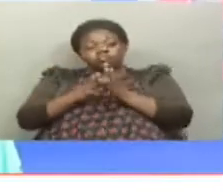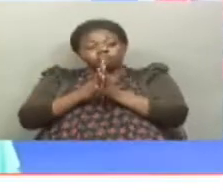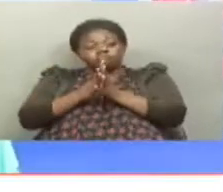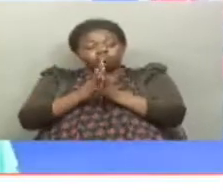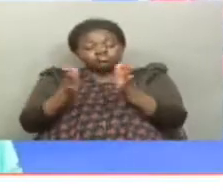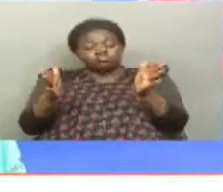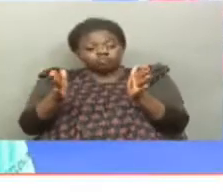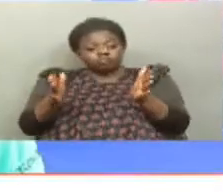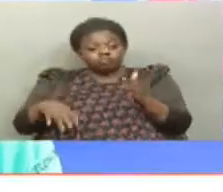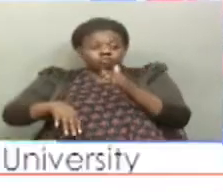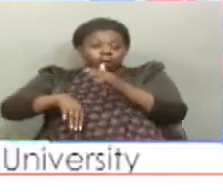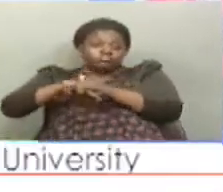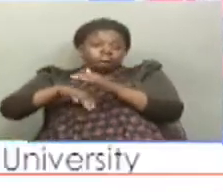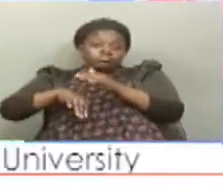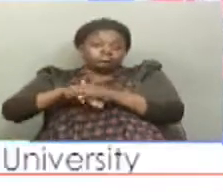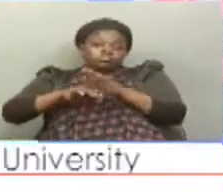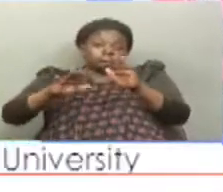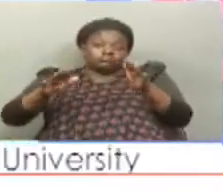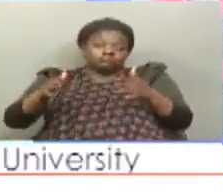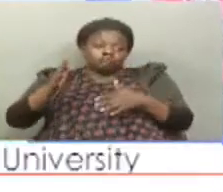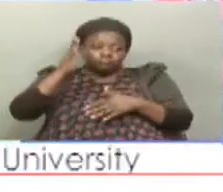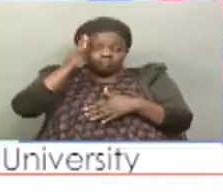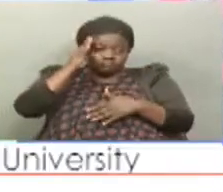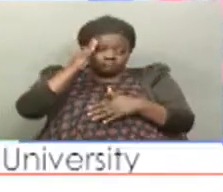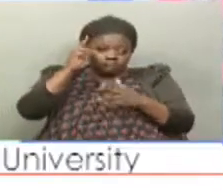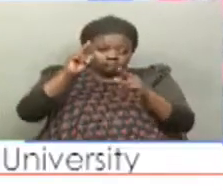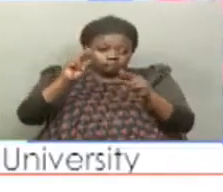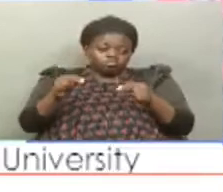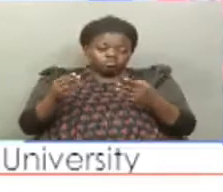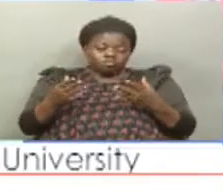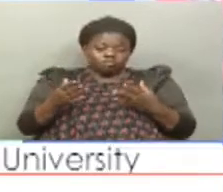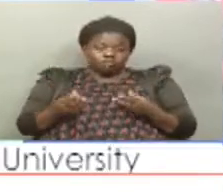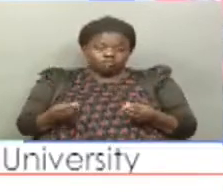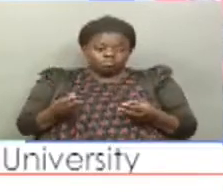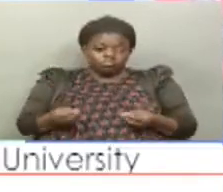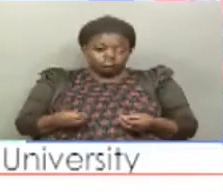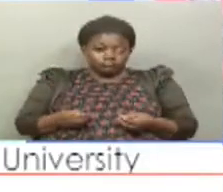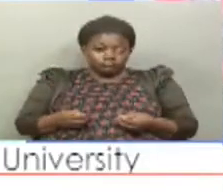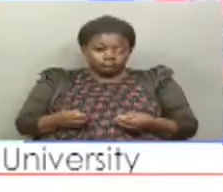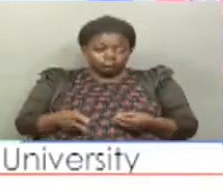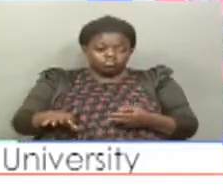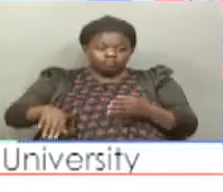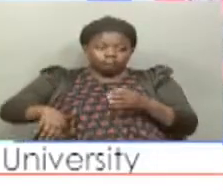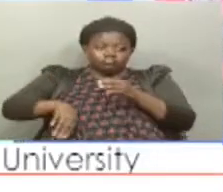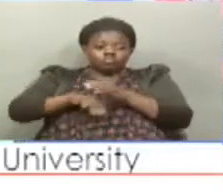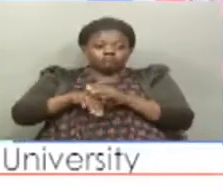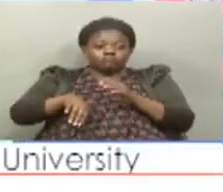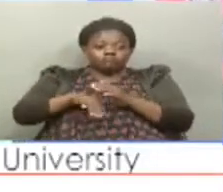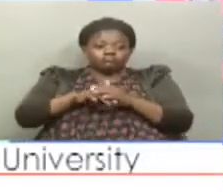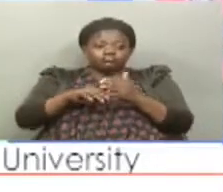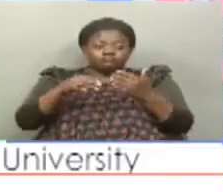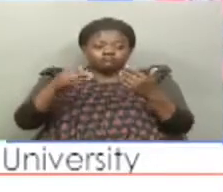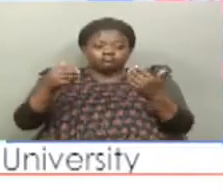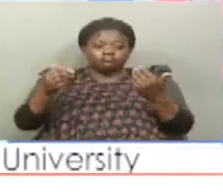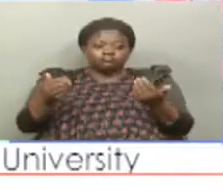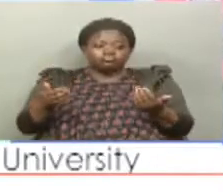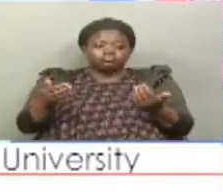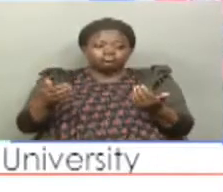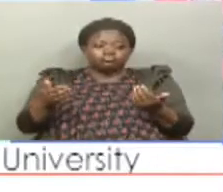go. Ngejo chimanyi mpira siyo simu wangu. Mpira coaches aizaba